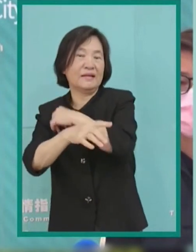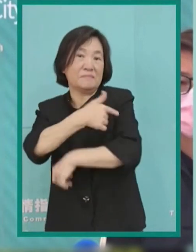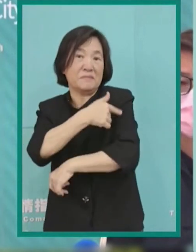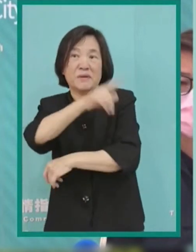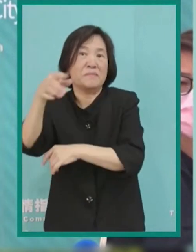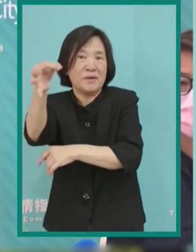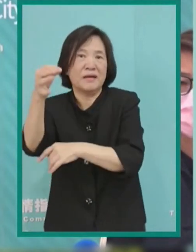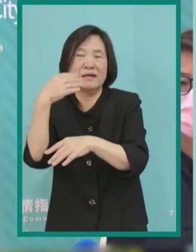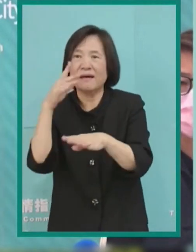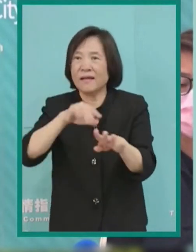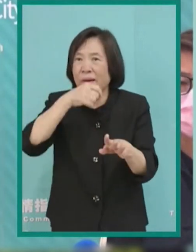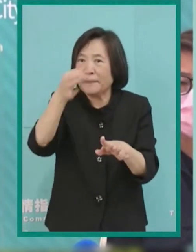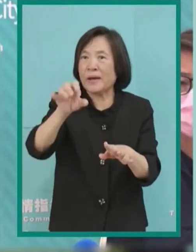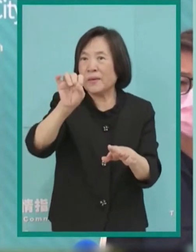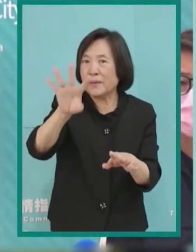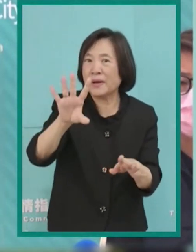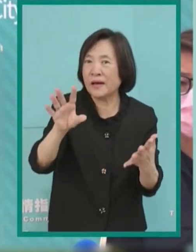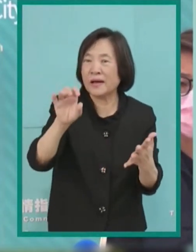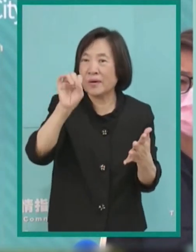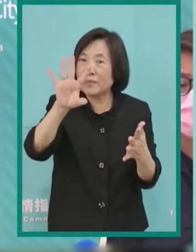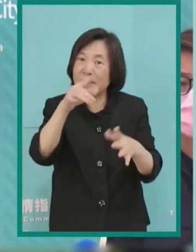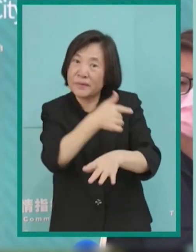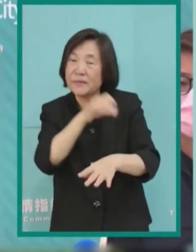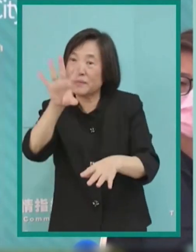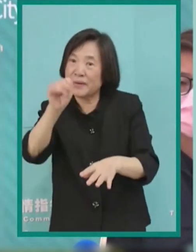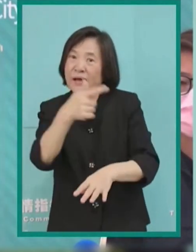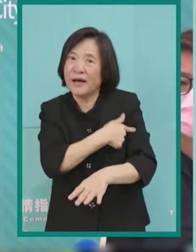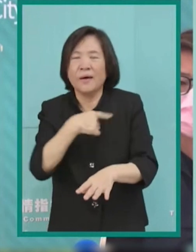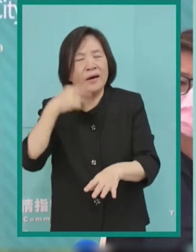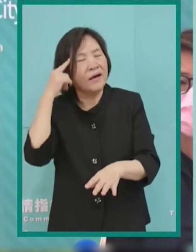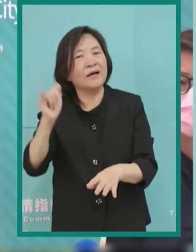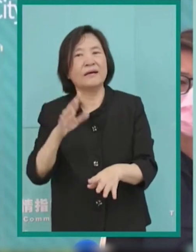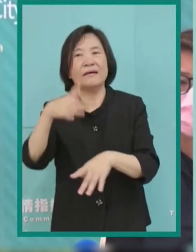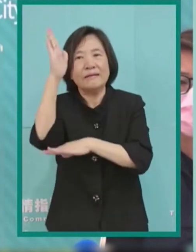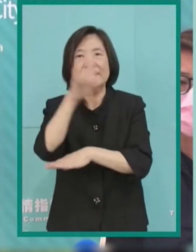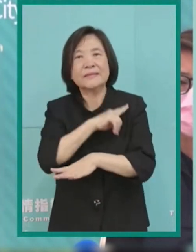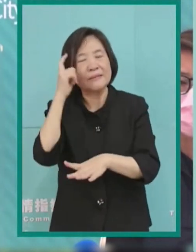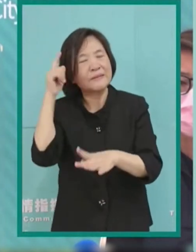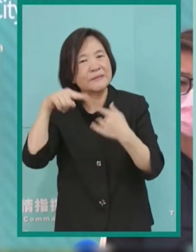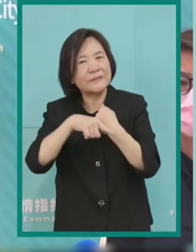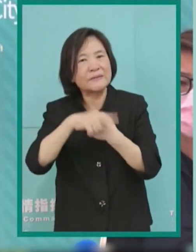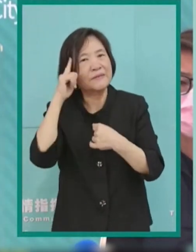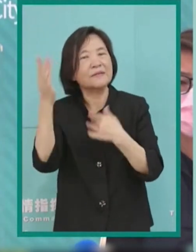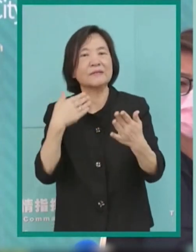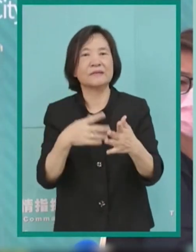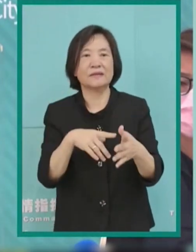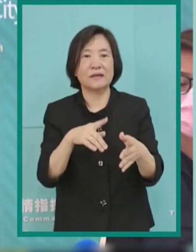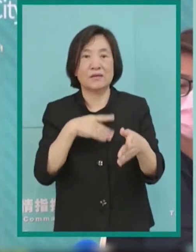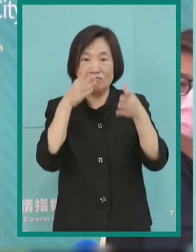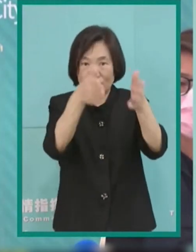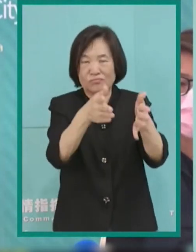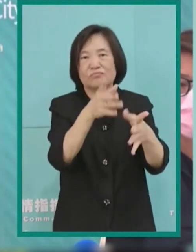个500万不是那么困难的、有钱，台湾也不是没有钱的、所以、政府还是要想清楚，你知道、做该做的